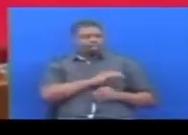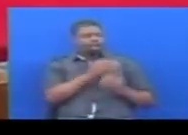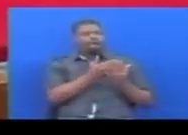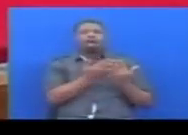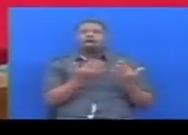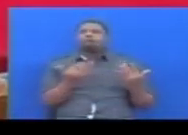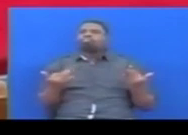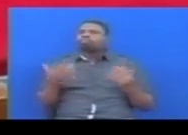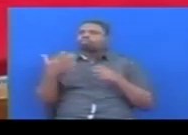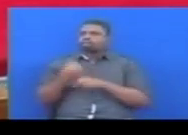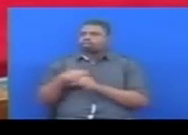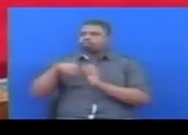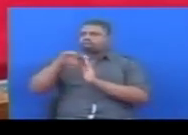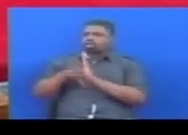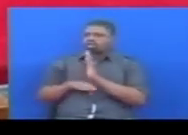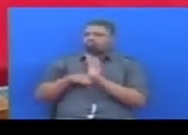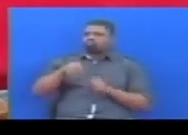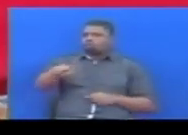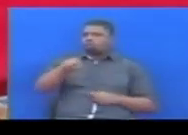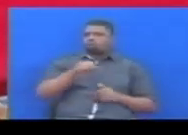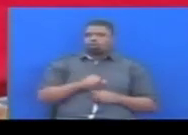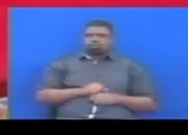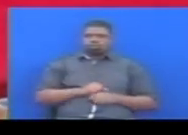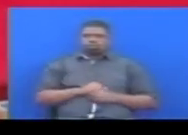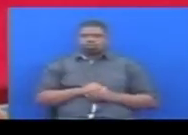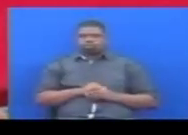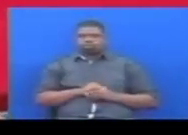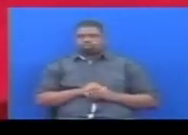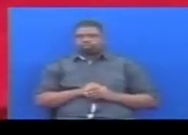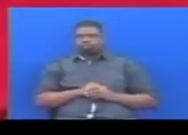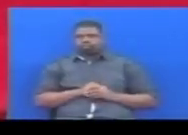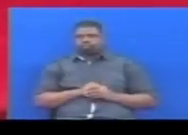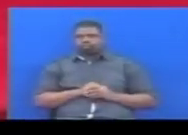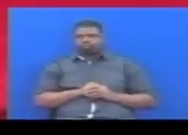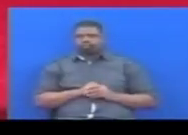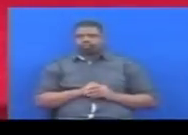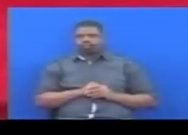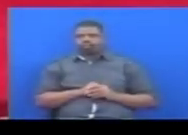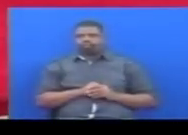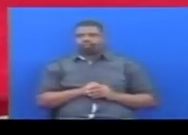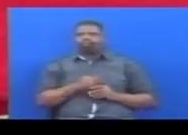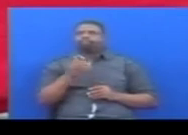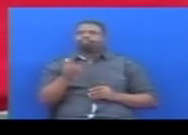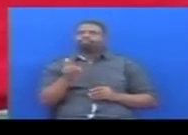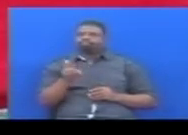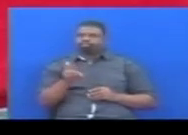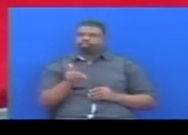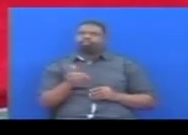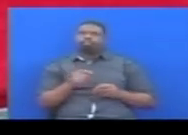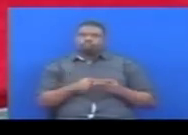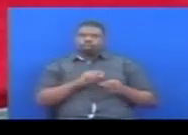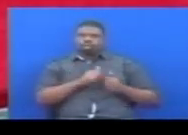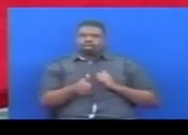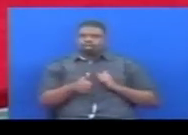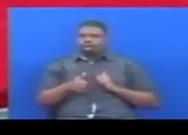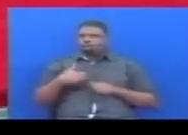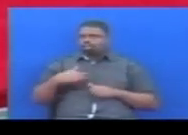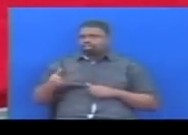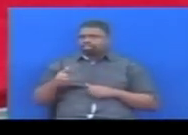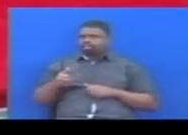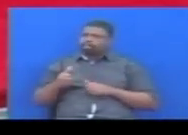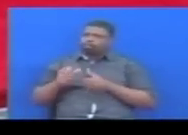kwa utaratibu huo? Ni maswali yanayoenda kutolewa majibu na Naibu Waziri. Ofisi ya Makamu wa Rais, Muungano na Mazingira,